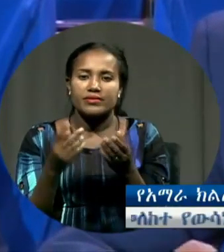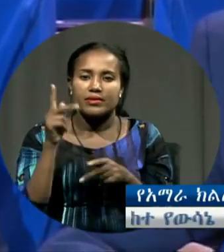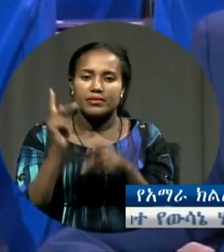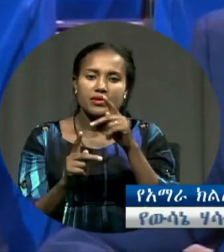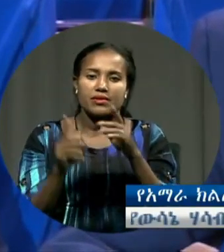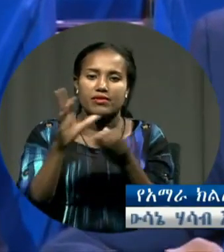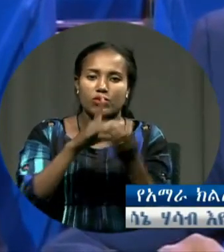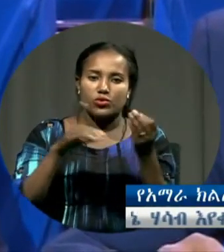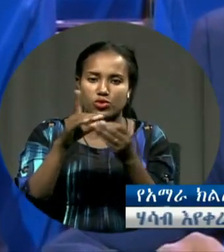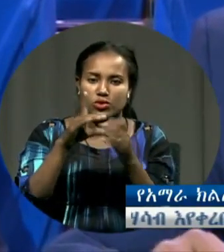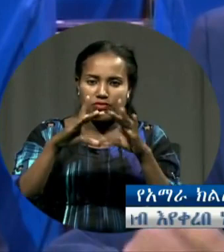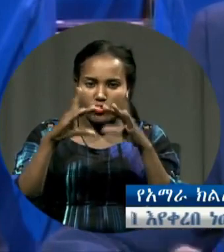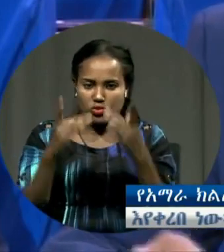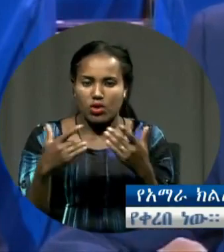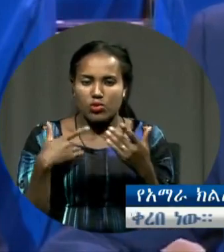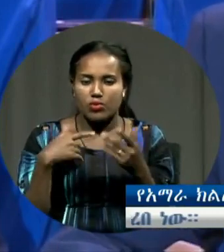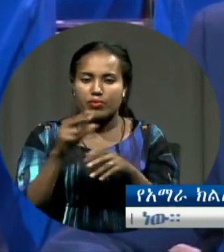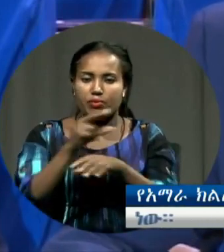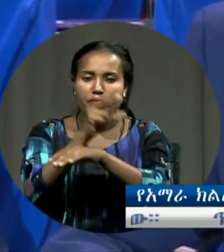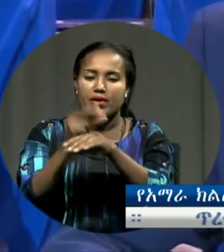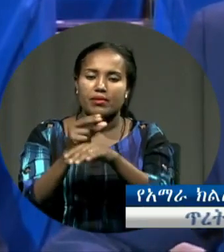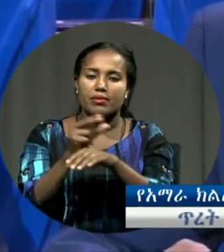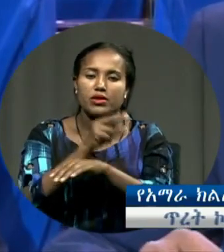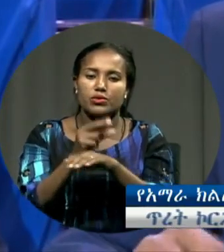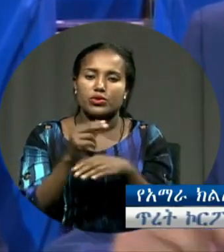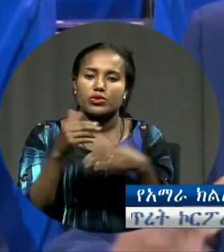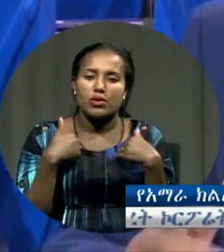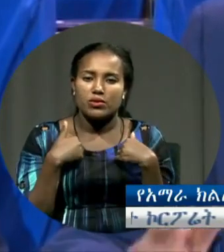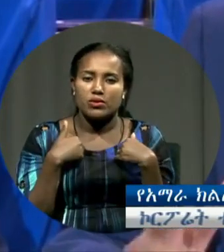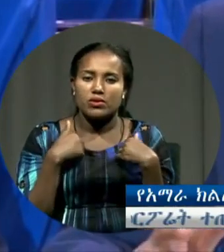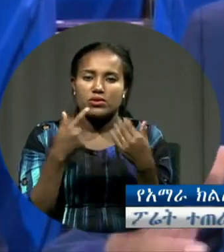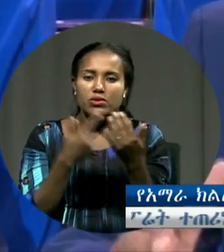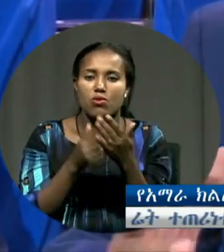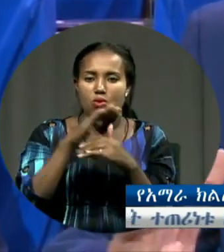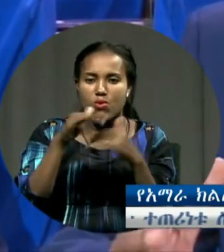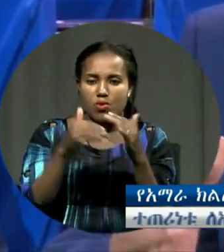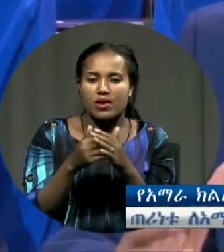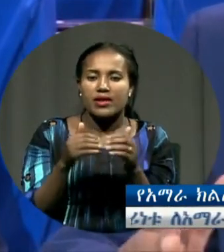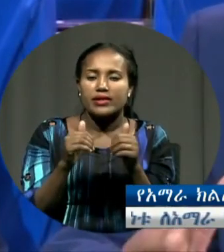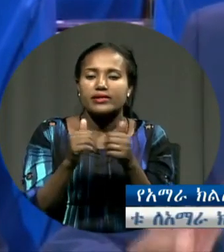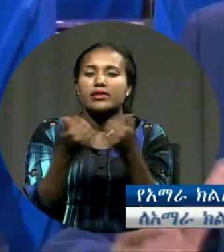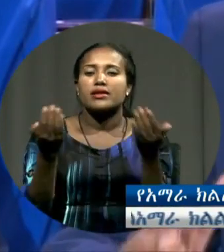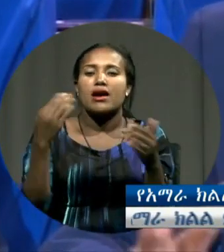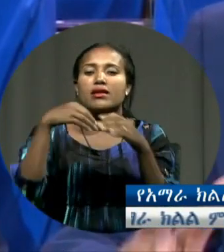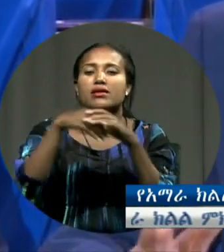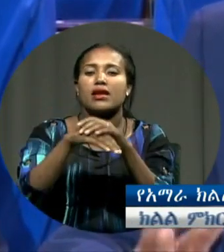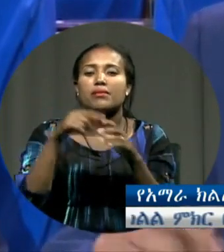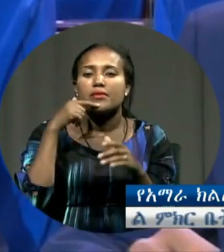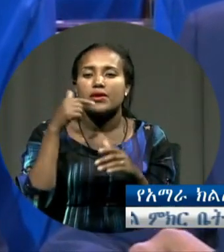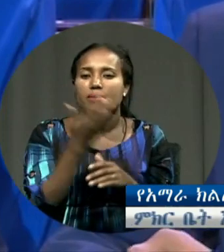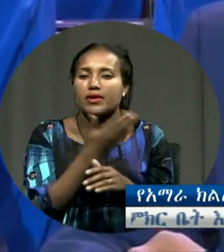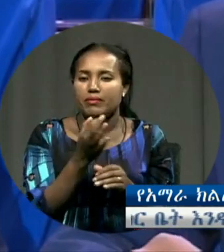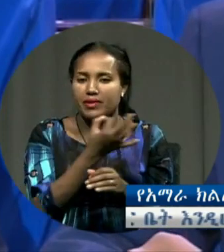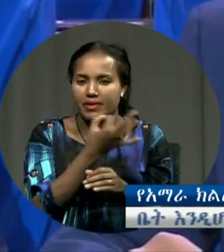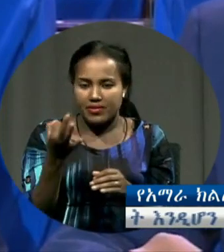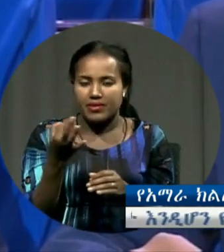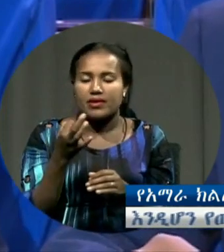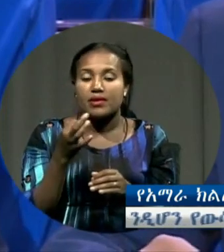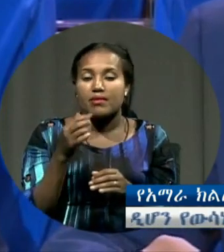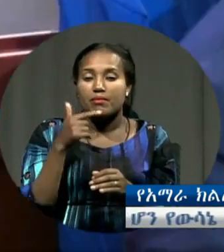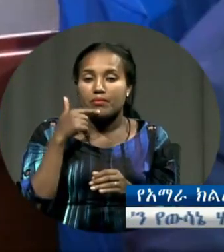የህብረተሰብ ክፍሎች አሉ፣ ብሔር ብሔረሰቦች አሉ። እነዚህን ሁሉ እንዴት ያካትታል የሚለው ነገር ግን በደንብ